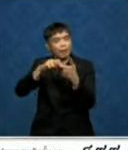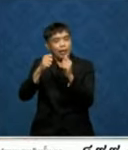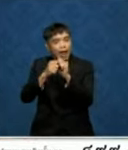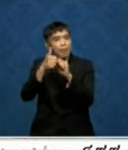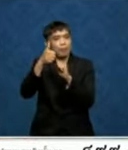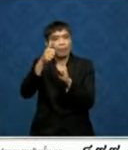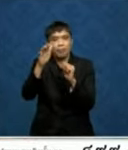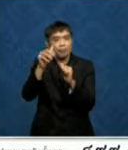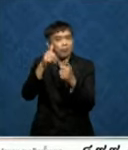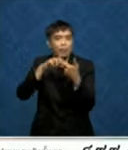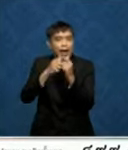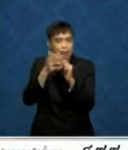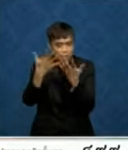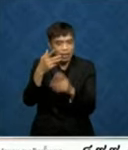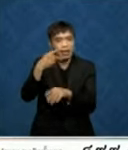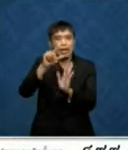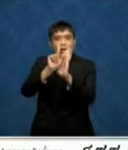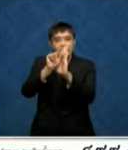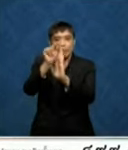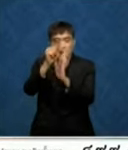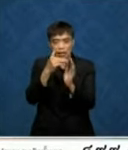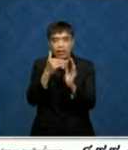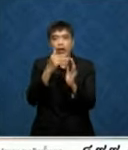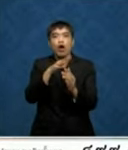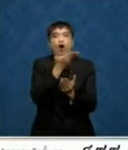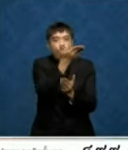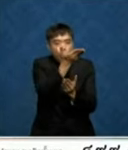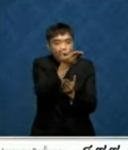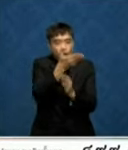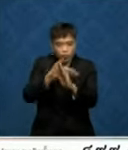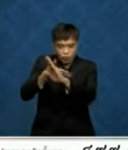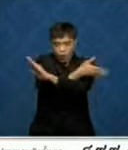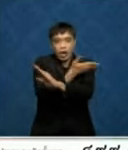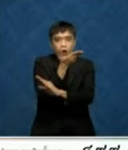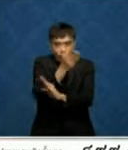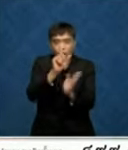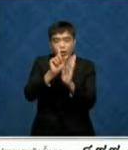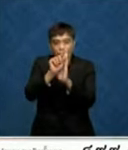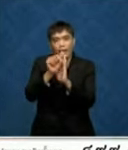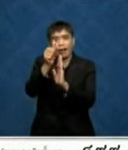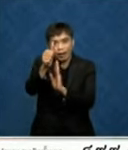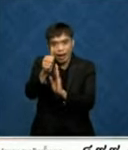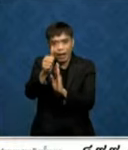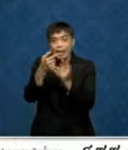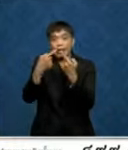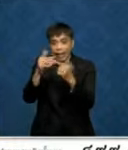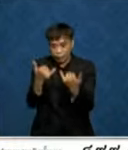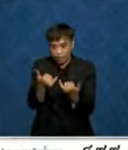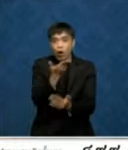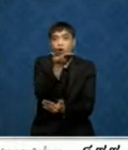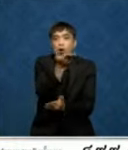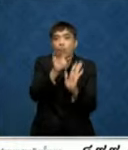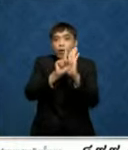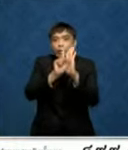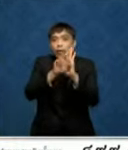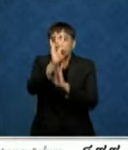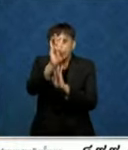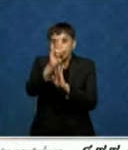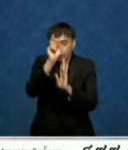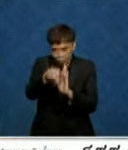นะครับเพื่อเป็นประโยชน์ที่สุดในการเราจะพิจารณากฎหมายฉบับนี้นะครับ ท้วงติงท่านประธานไว้ตามข้อ9ครับผมท่านประ